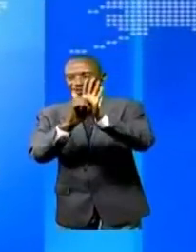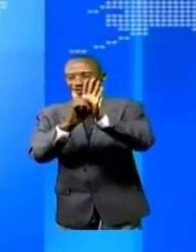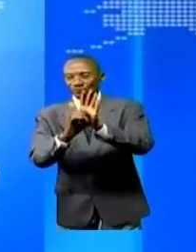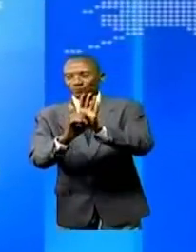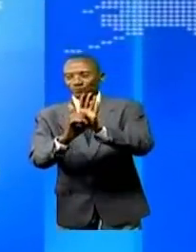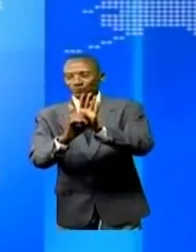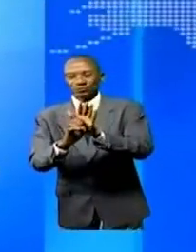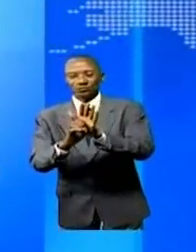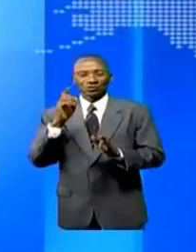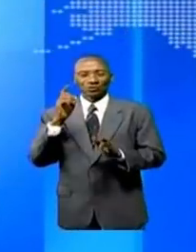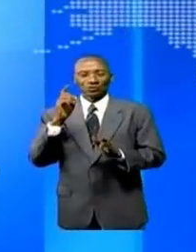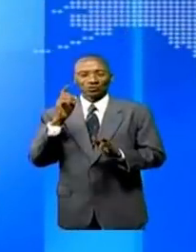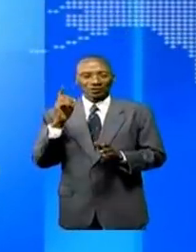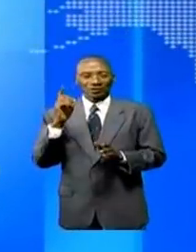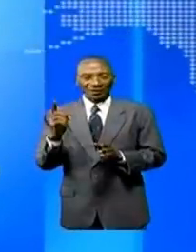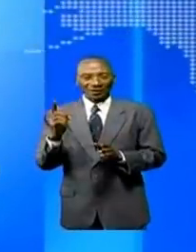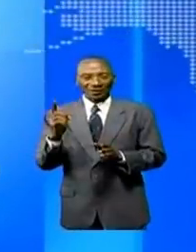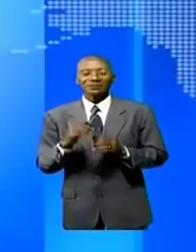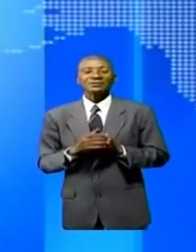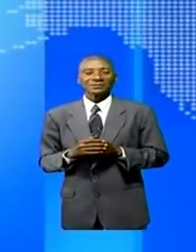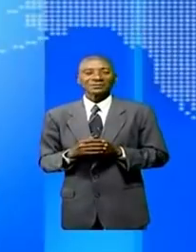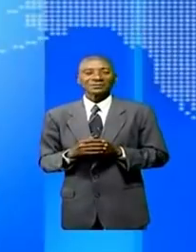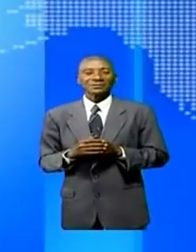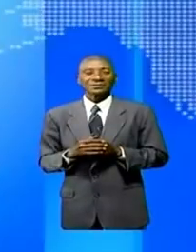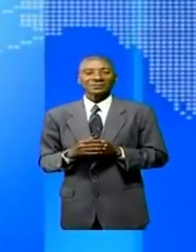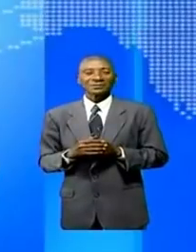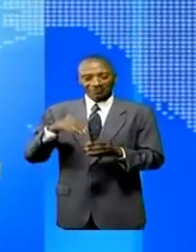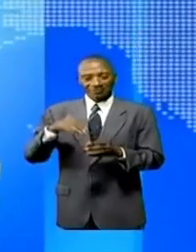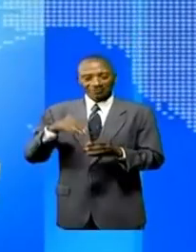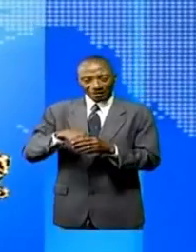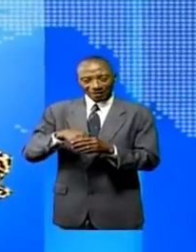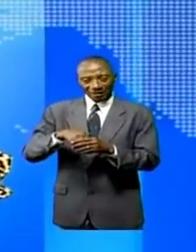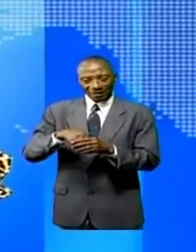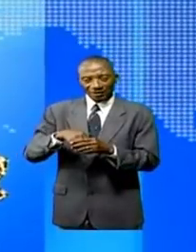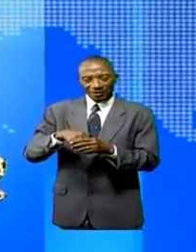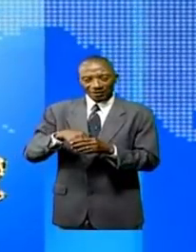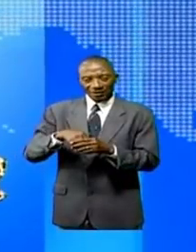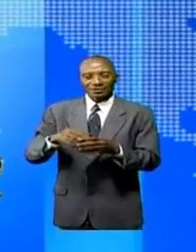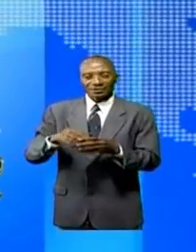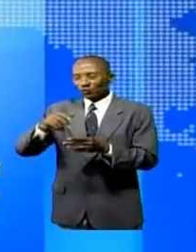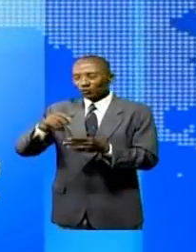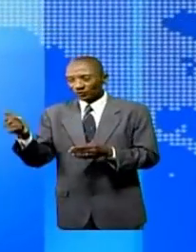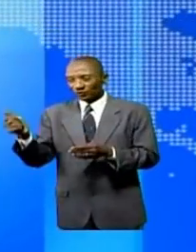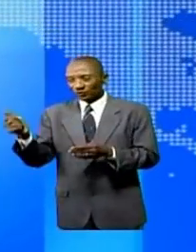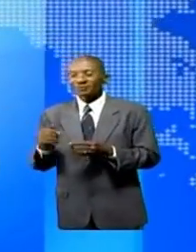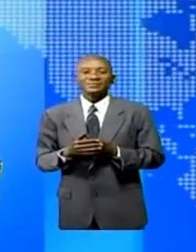attention. Bonne suite des temps à toutes et à tous. Je vous retrouve demain pour un autre journal.